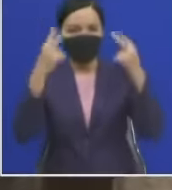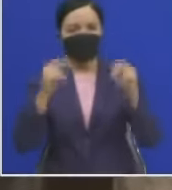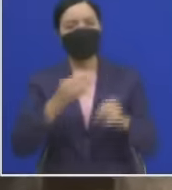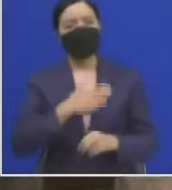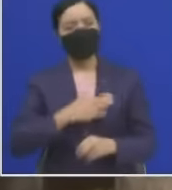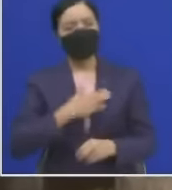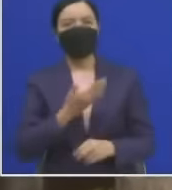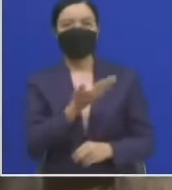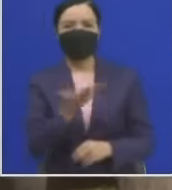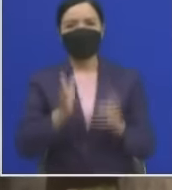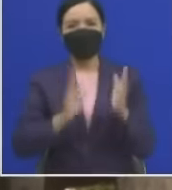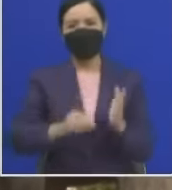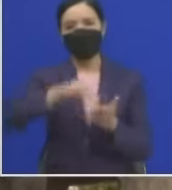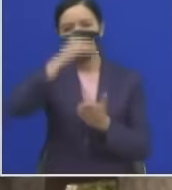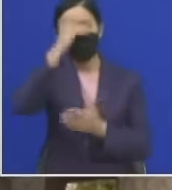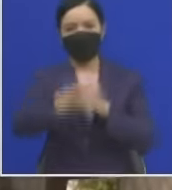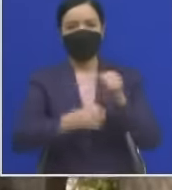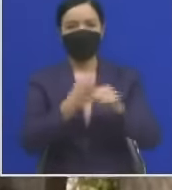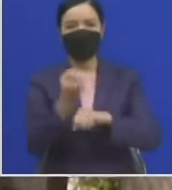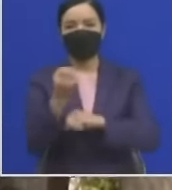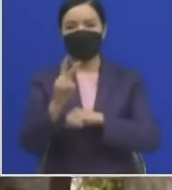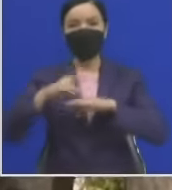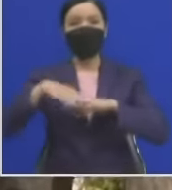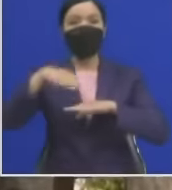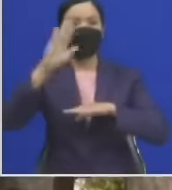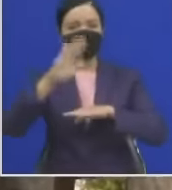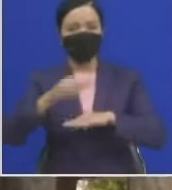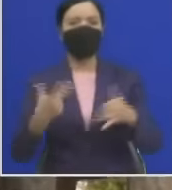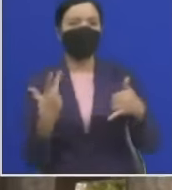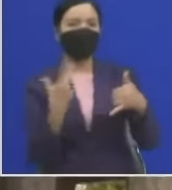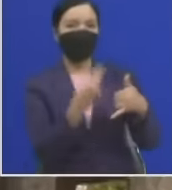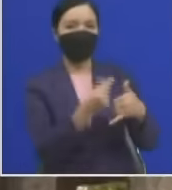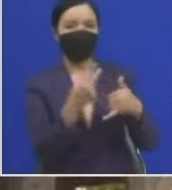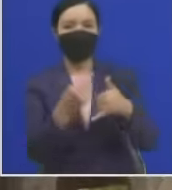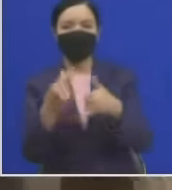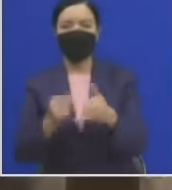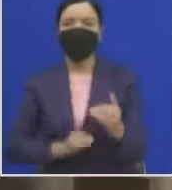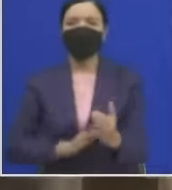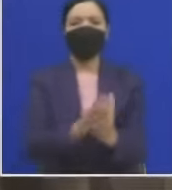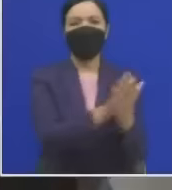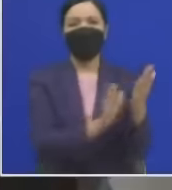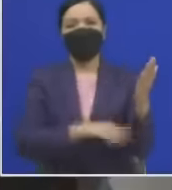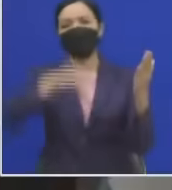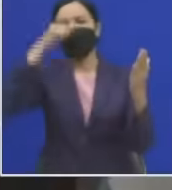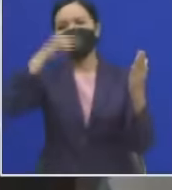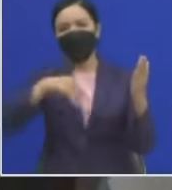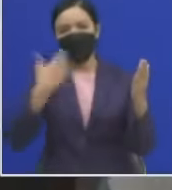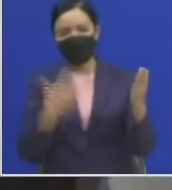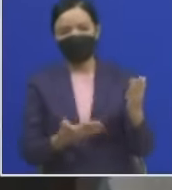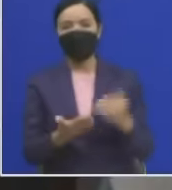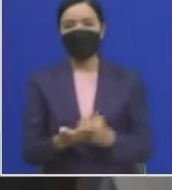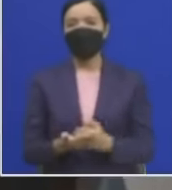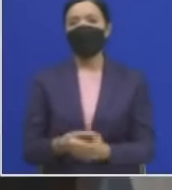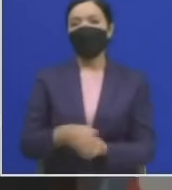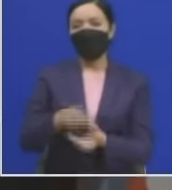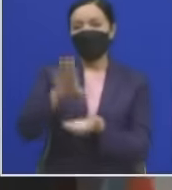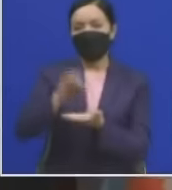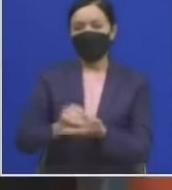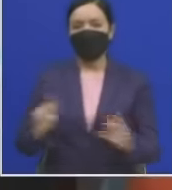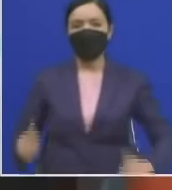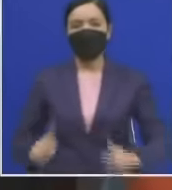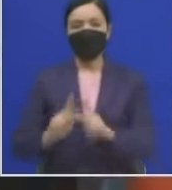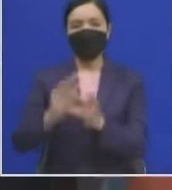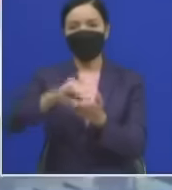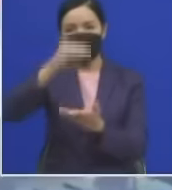วมของนักเรียนอายุ12ขึ้นนะที่รับวัคซีนทั่วประเทศแล้วเนี่ยตามข้อมูลที่กระทรวงศึกษาธิการรายงาน